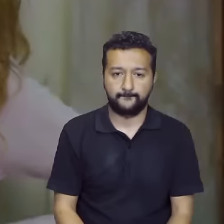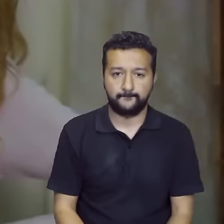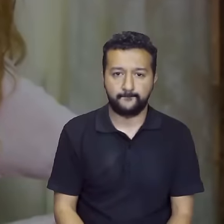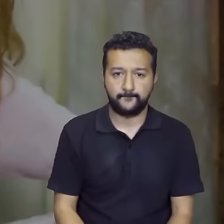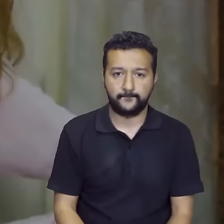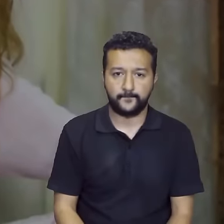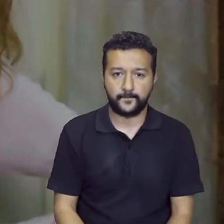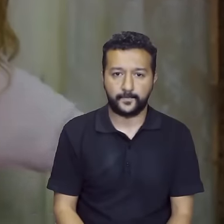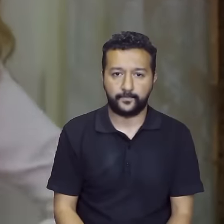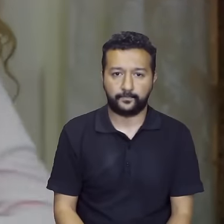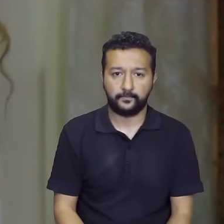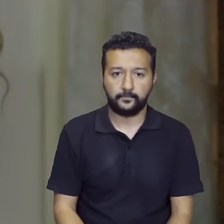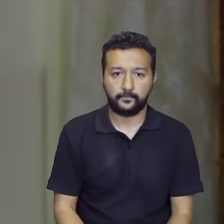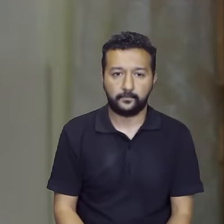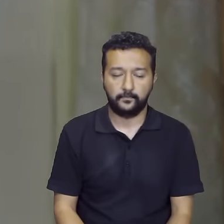yukarı çıktı.